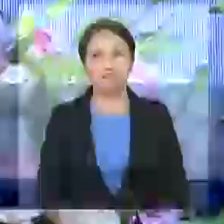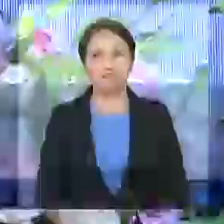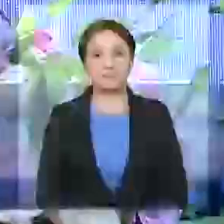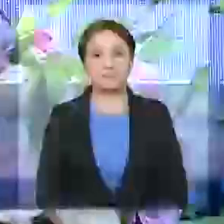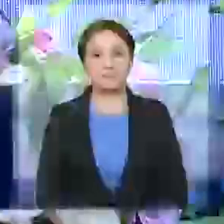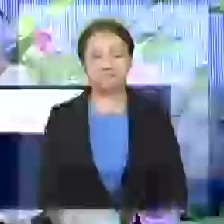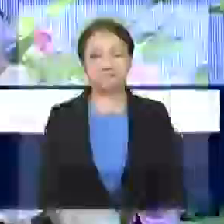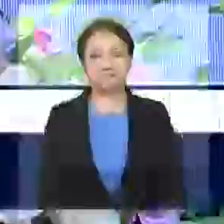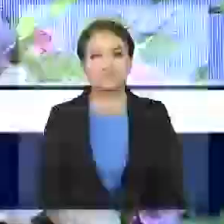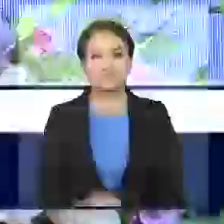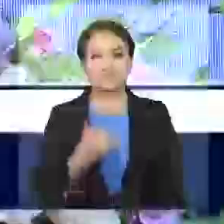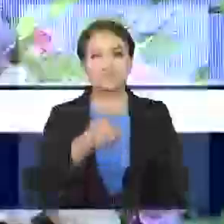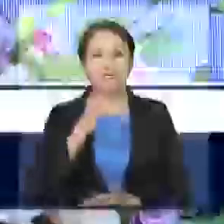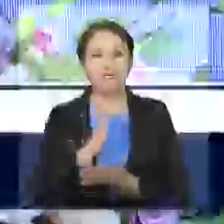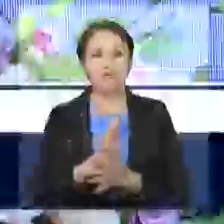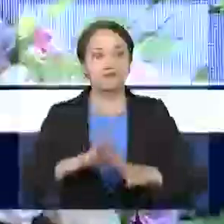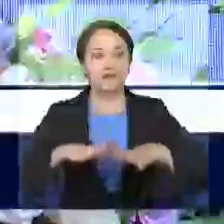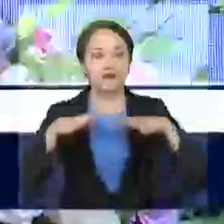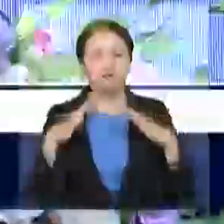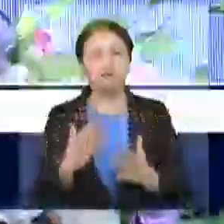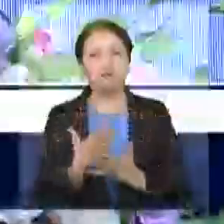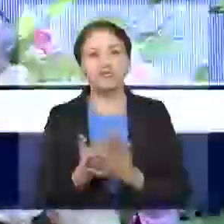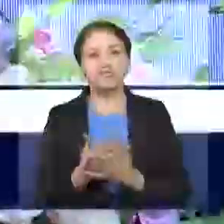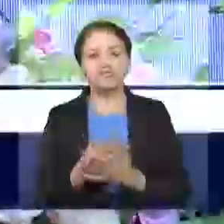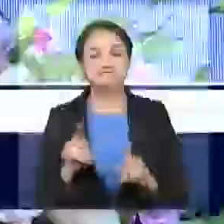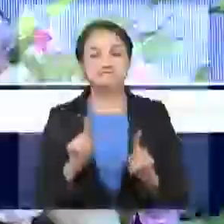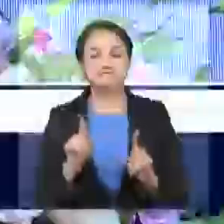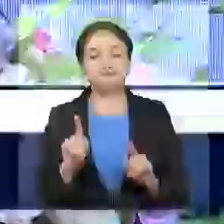Отметить, что у нас есть большой потенциал. Только за